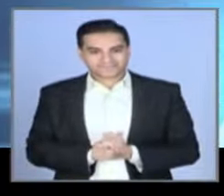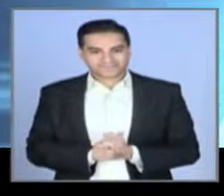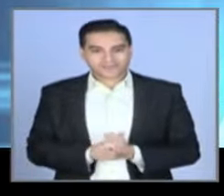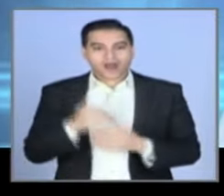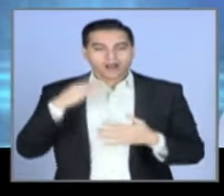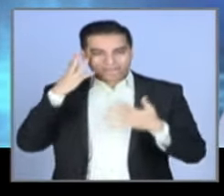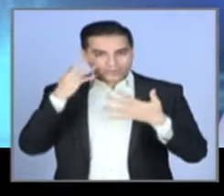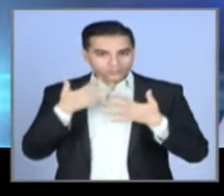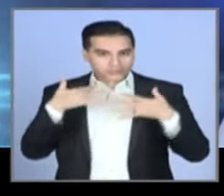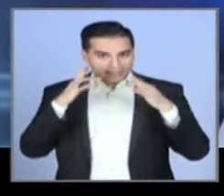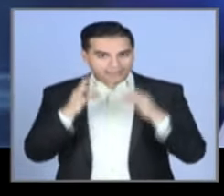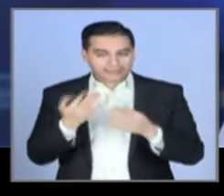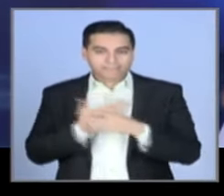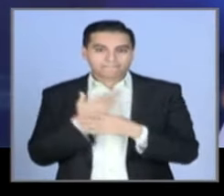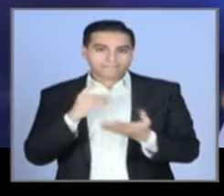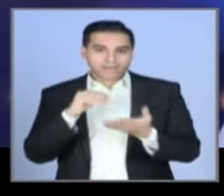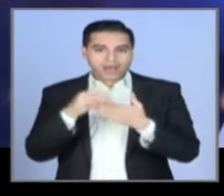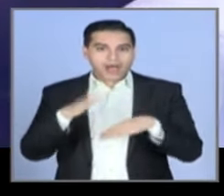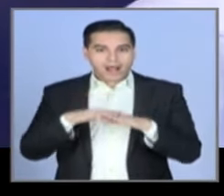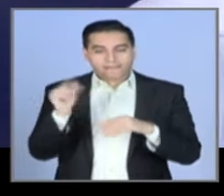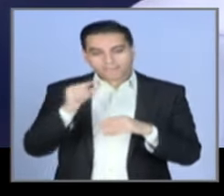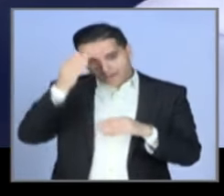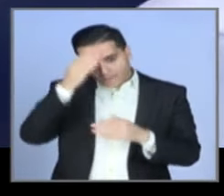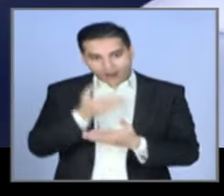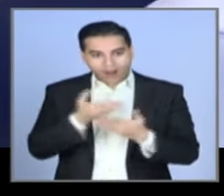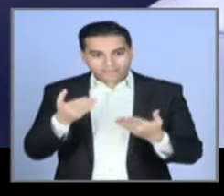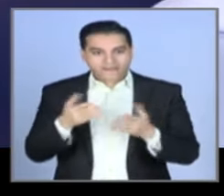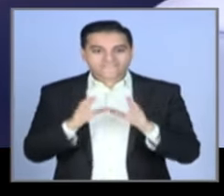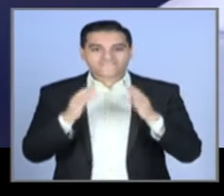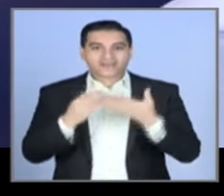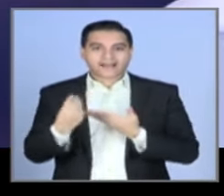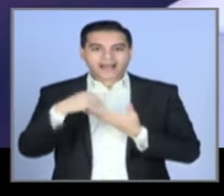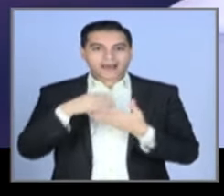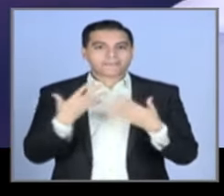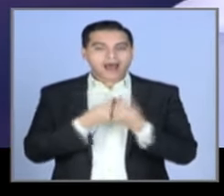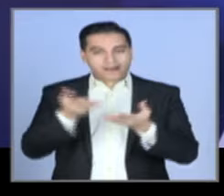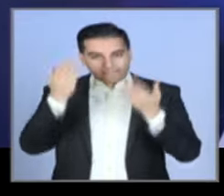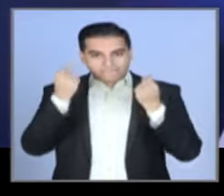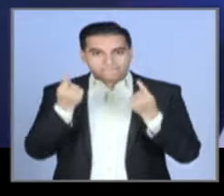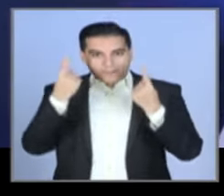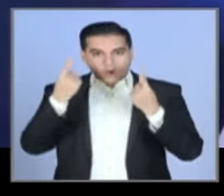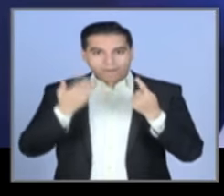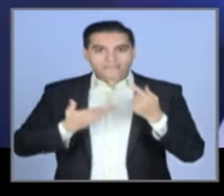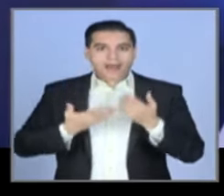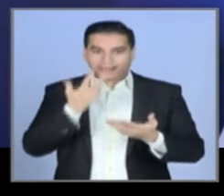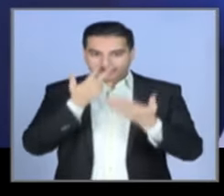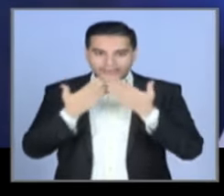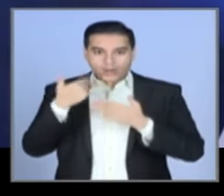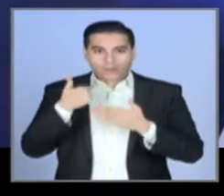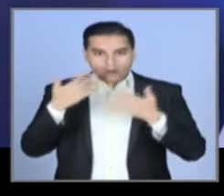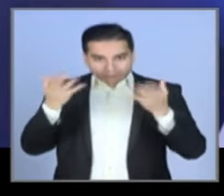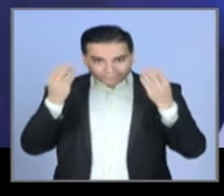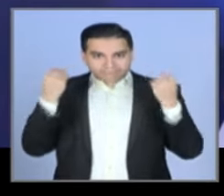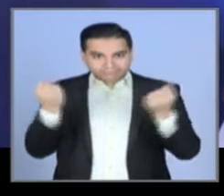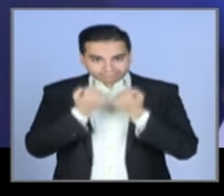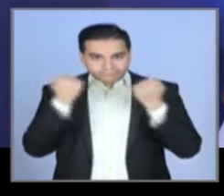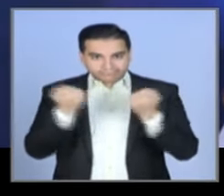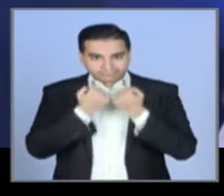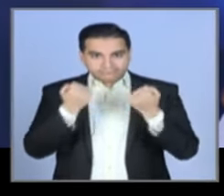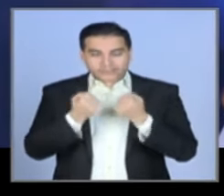أنا مبسوطة إن أنا هشارك في برنامج العباقرة، فريقي معتمد عليا في المعلومات العامة وجمعت على قد ما أقدر بإذن الله،